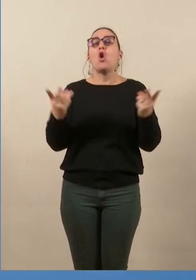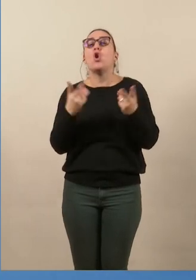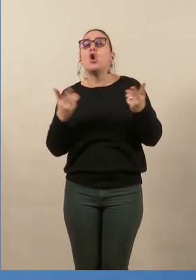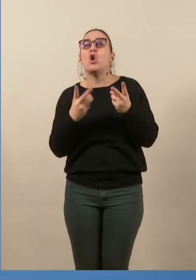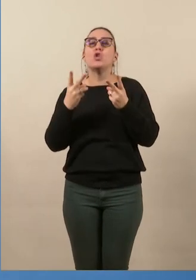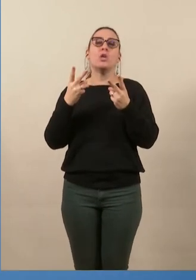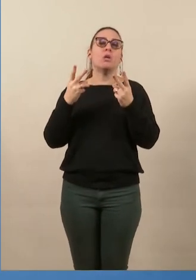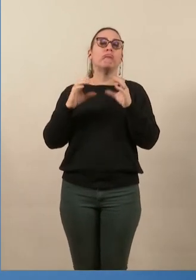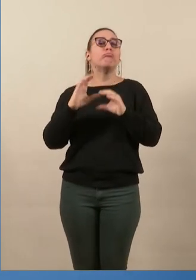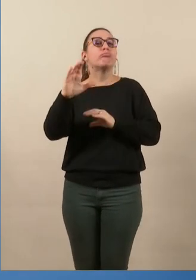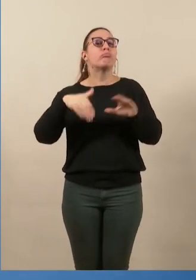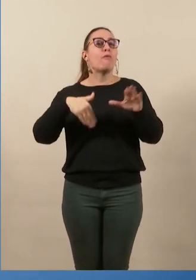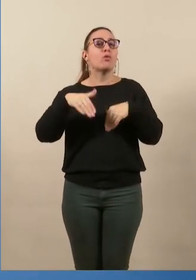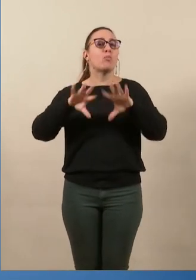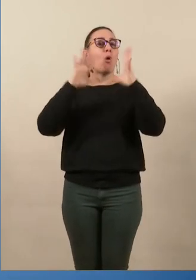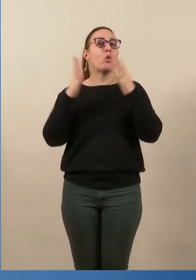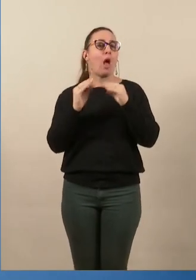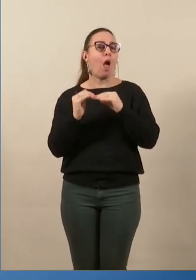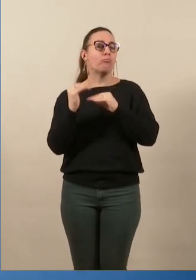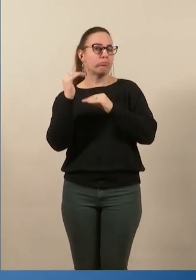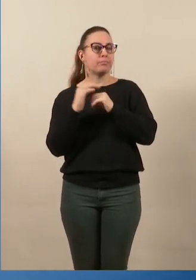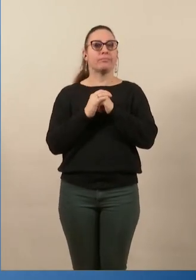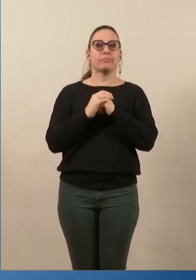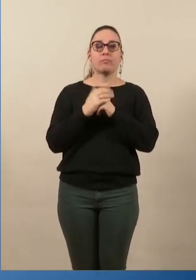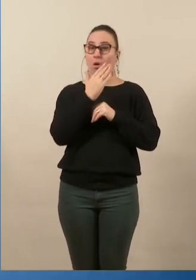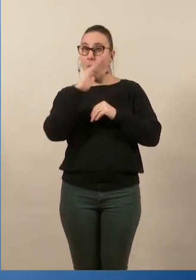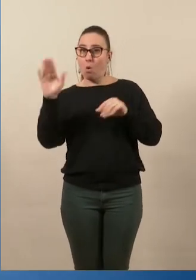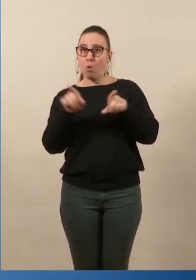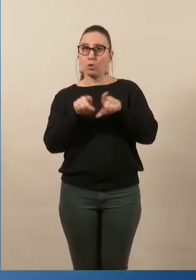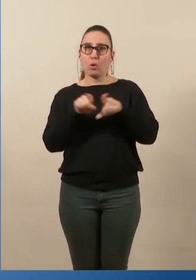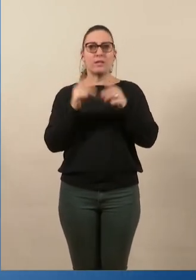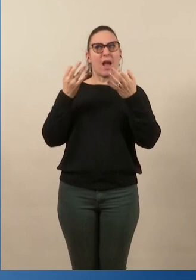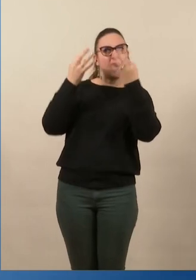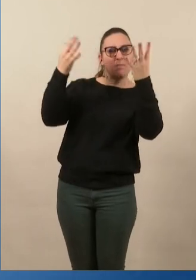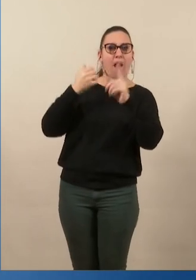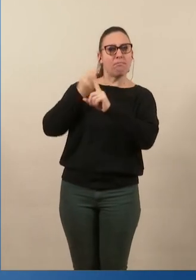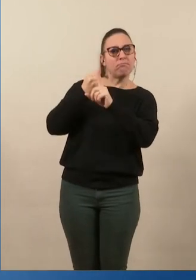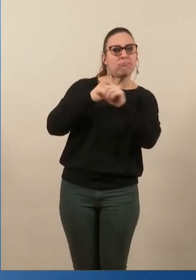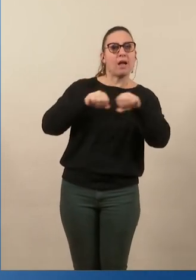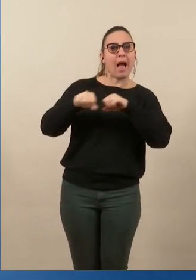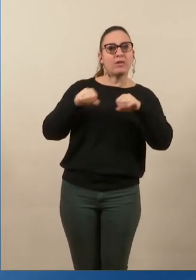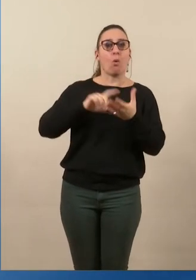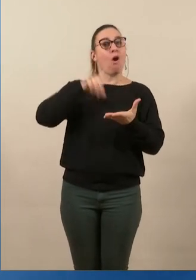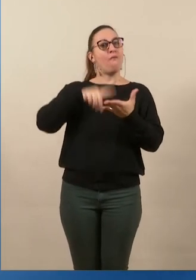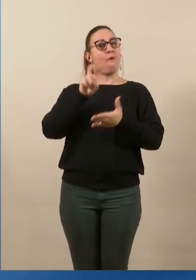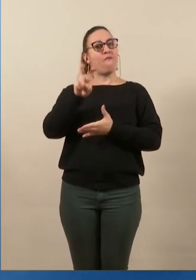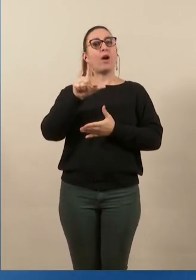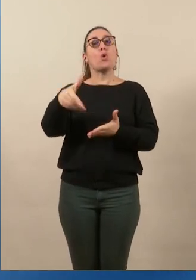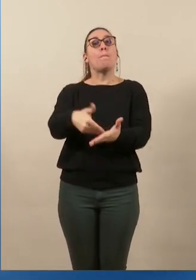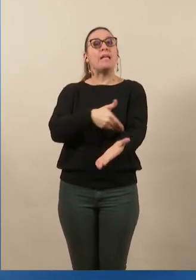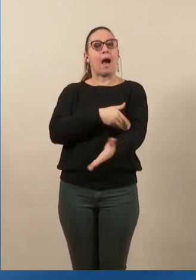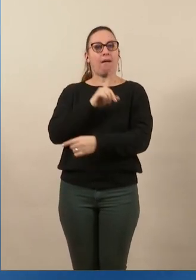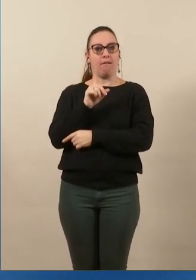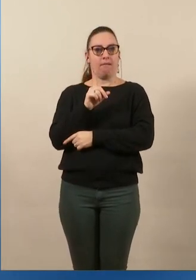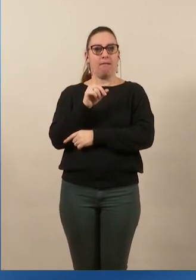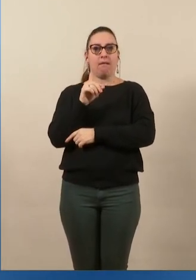la dotation globale de fonctionnement et d'autres destiné à accélérer les actions pour le climat création du fond vert de 2 milliards mais pas